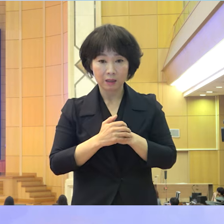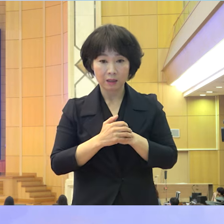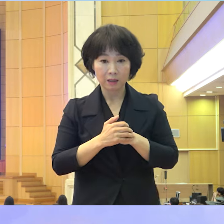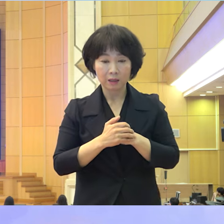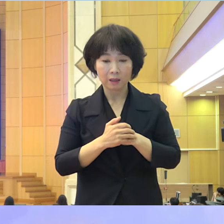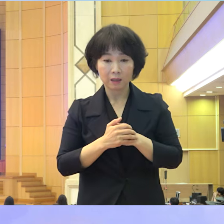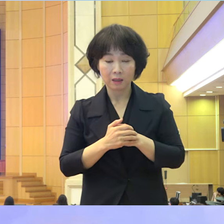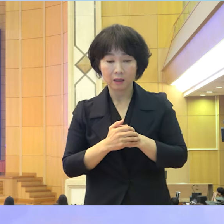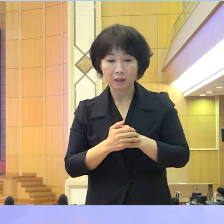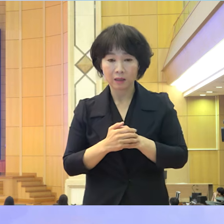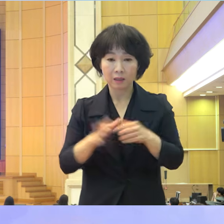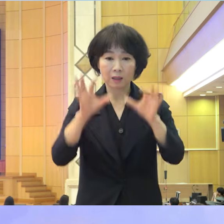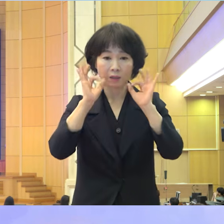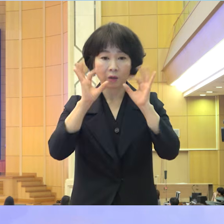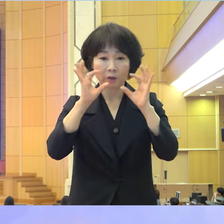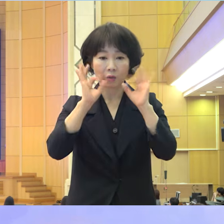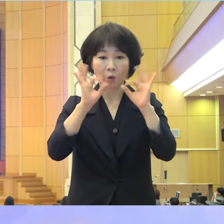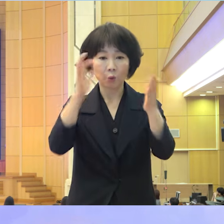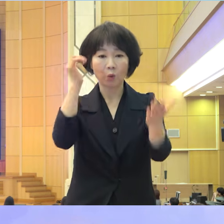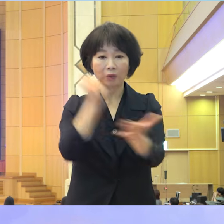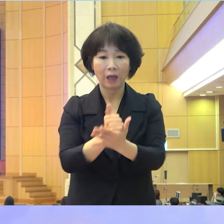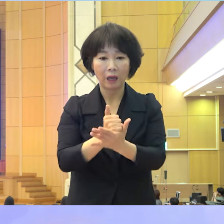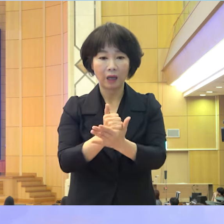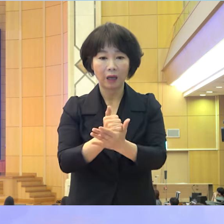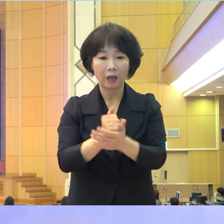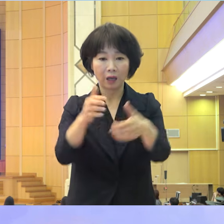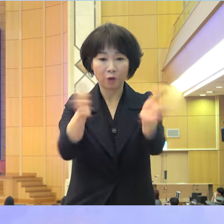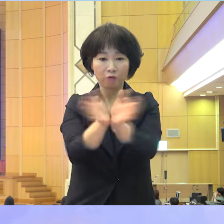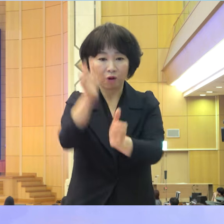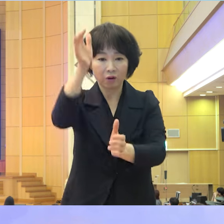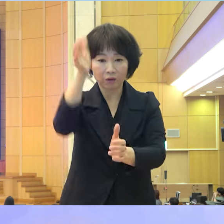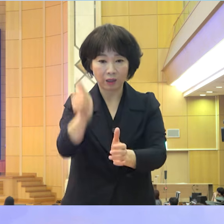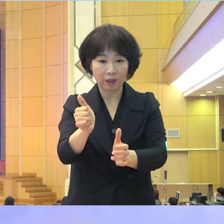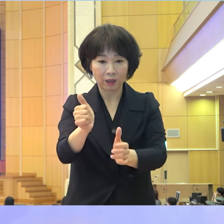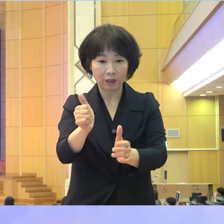교구장, 조장, 구역장,